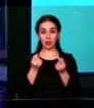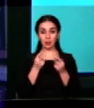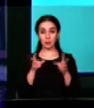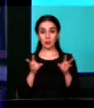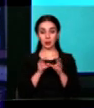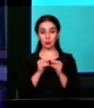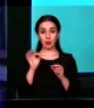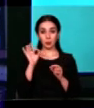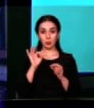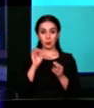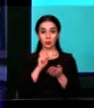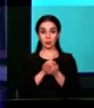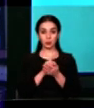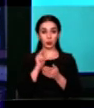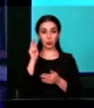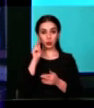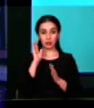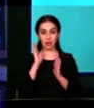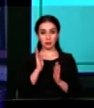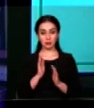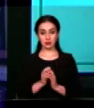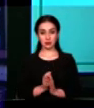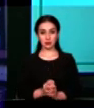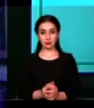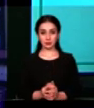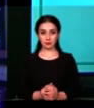bo'yicha masalalar yechishni o'rganamiz.